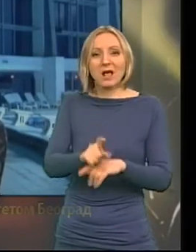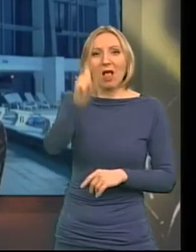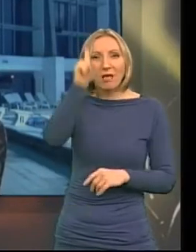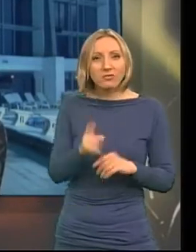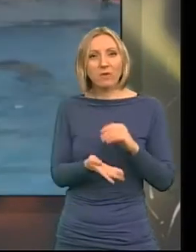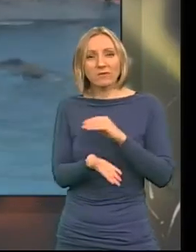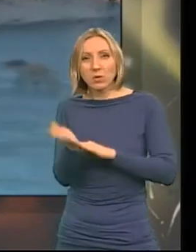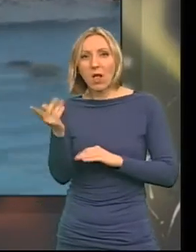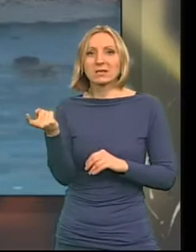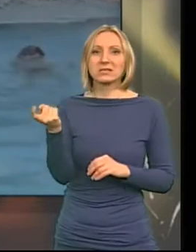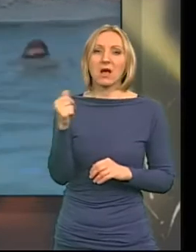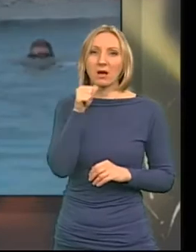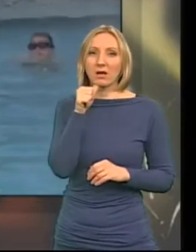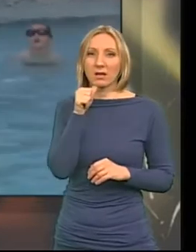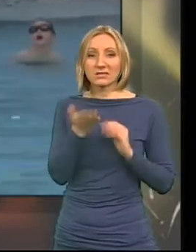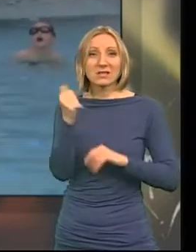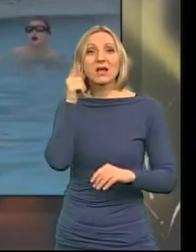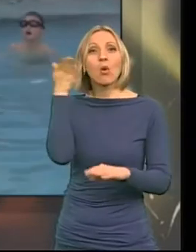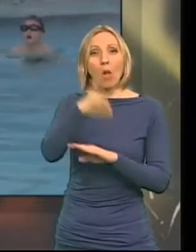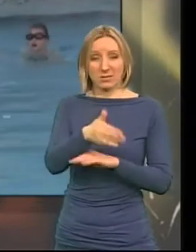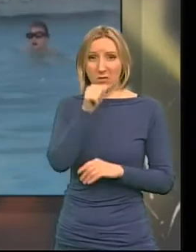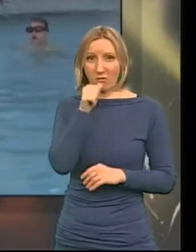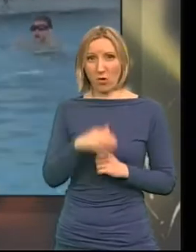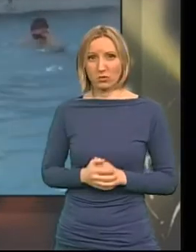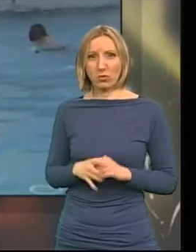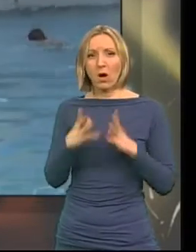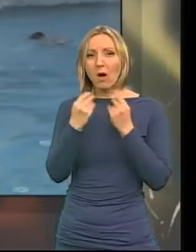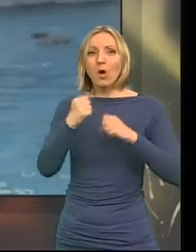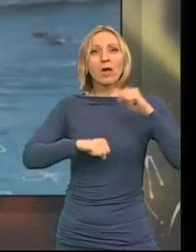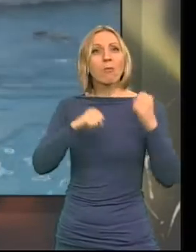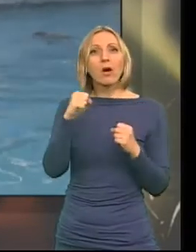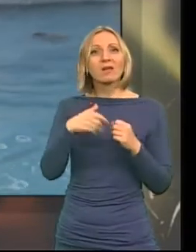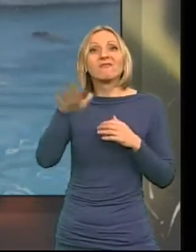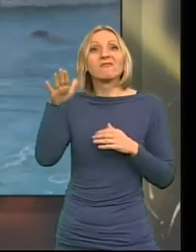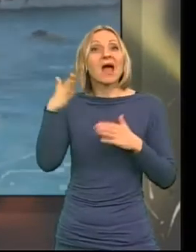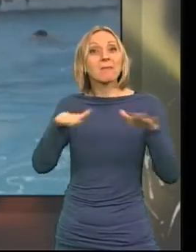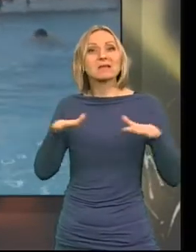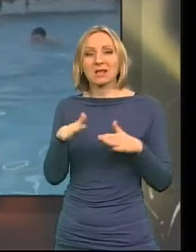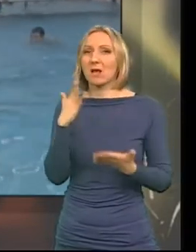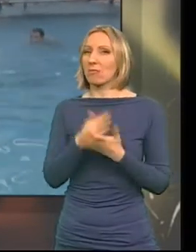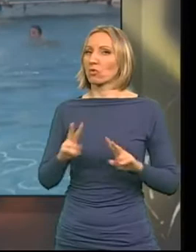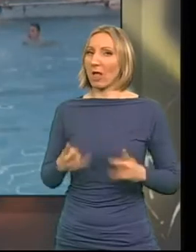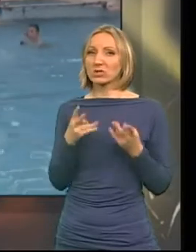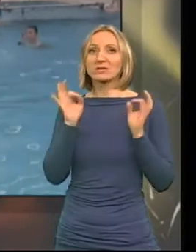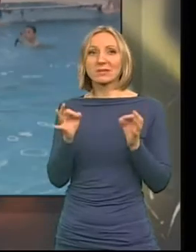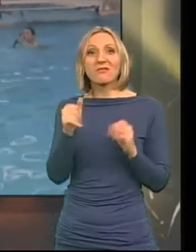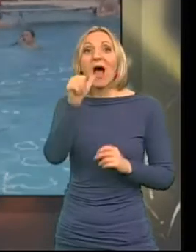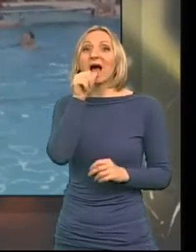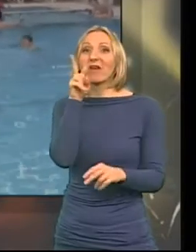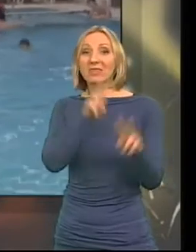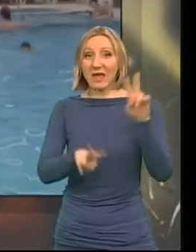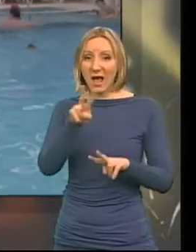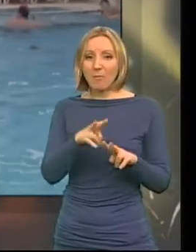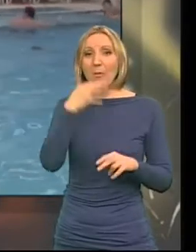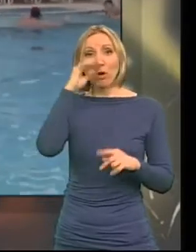izlazak u vodu. Kroz igru u vodi mnogi pokreti van bazena postaju lakši. Specijalizowana akvaterapija poboljšava